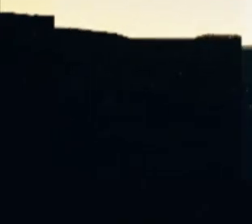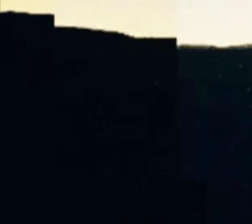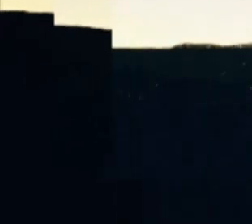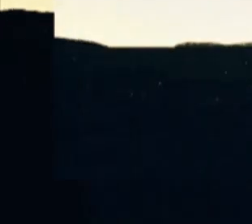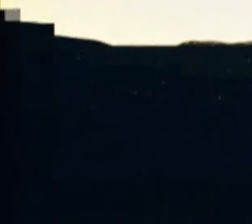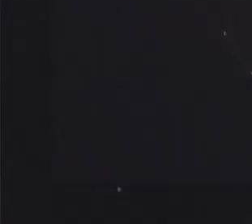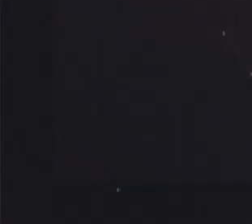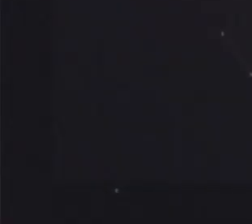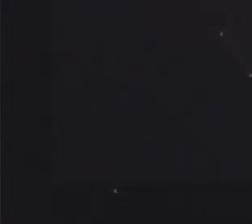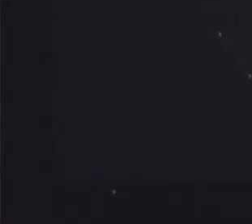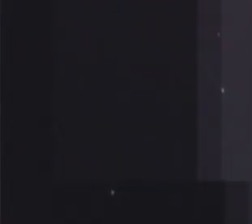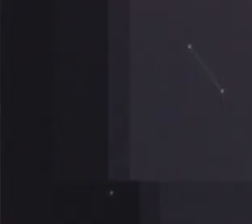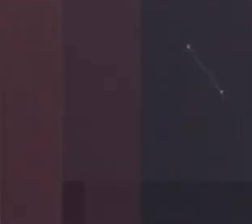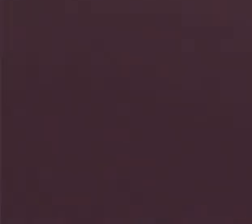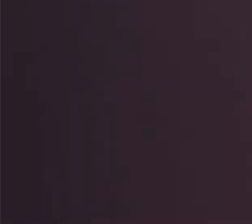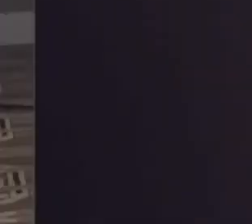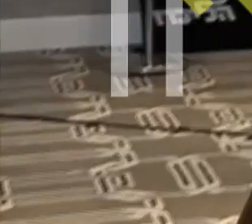חדשות הלילה מתחילות.